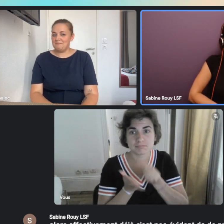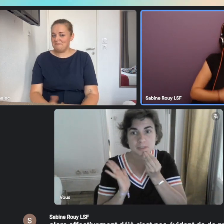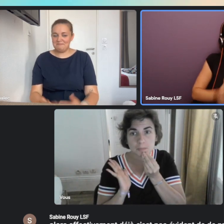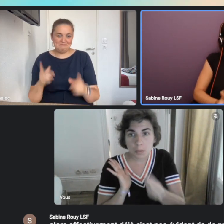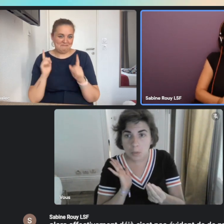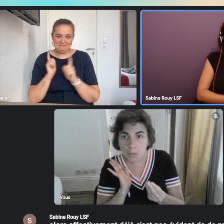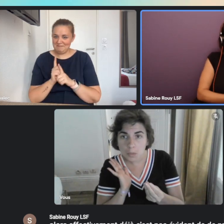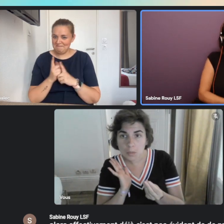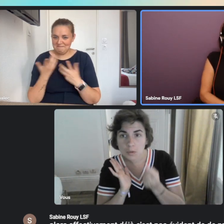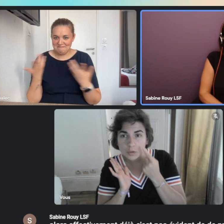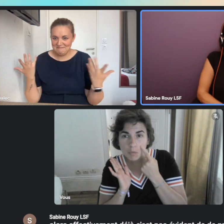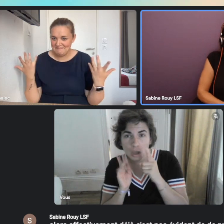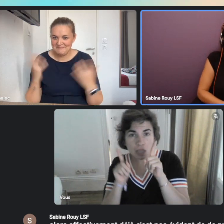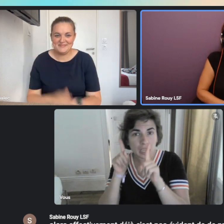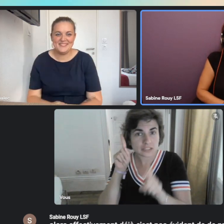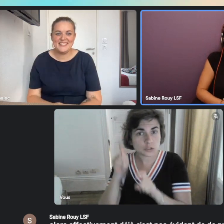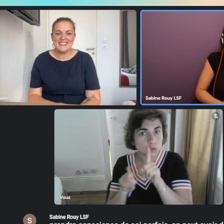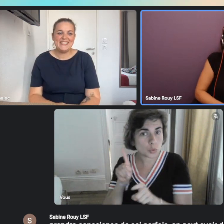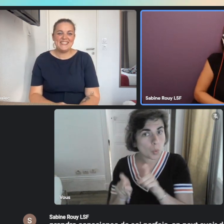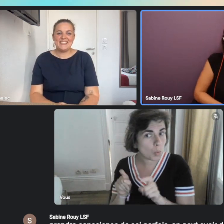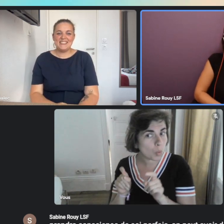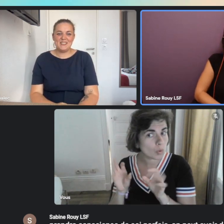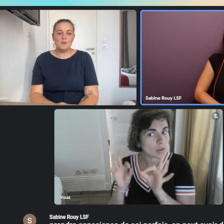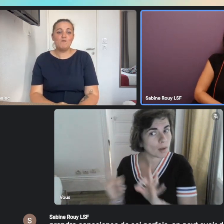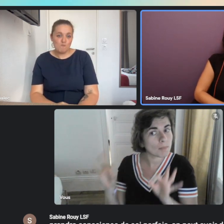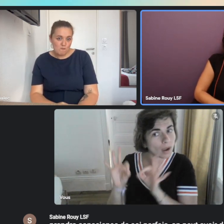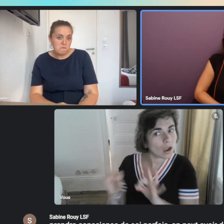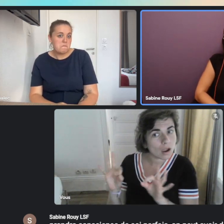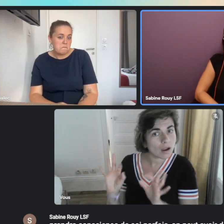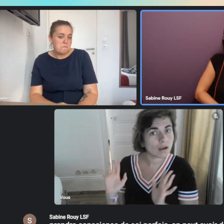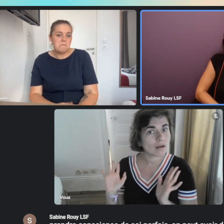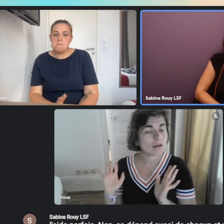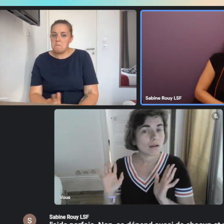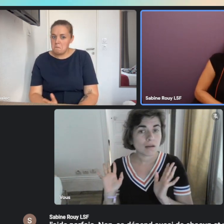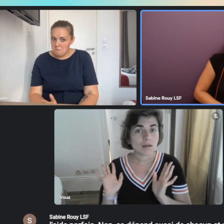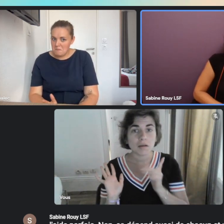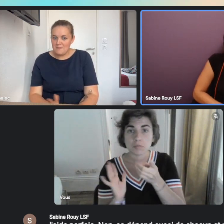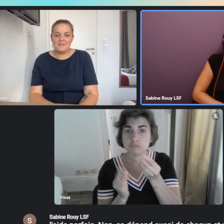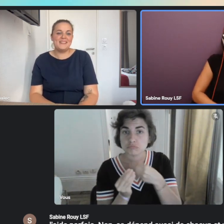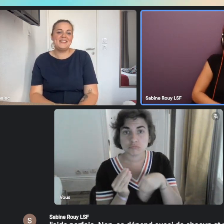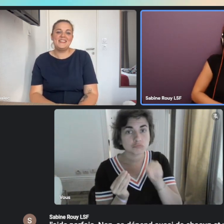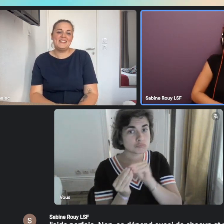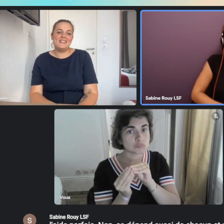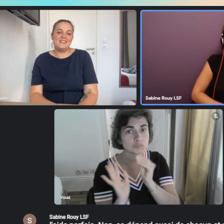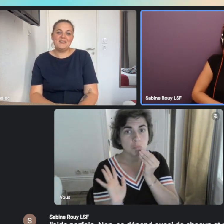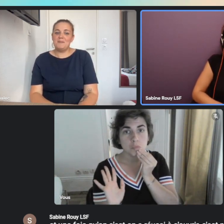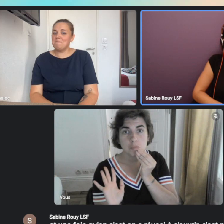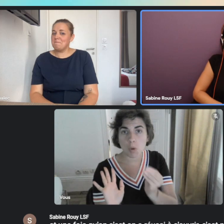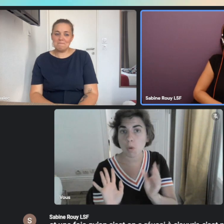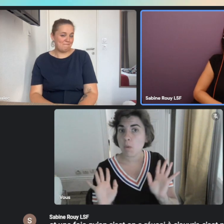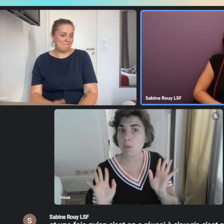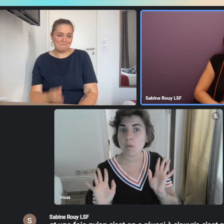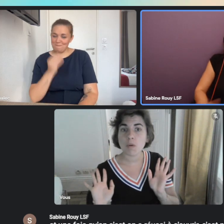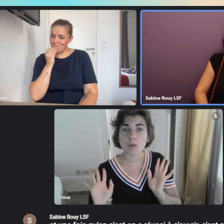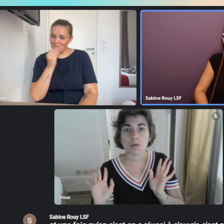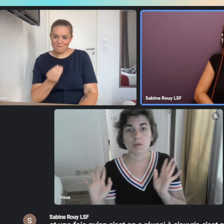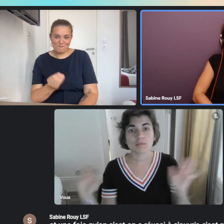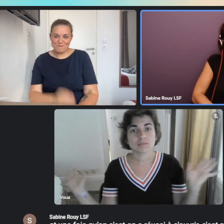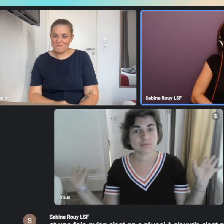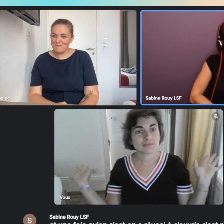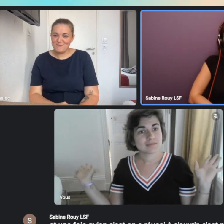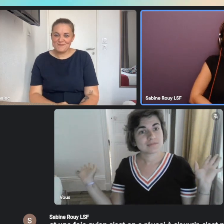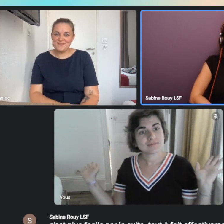Alors moi, j'ai épuisé mon stock. Bah oui, moi aussi. Est-ce que vous avez éventuellement des questions? J'ai l'impression qu'il y en a pas. Est-ce que tu voulais rajouter quelque